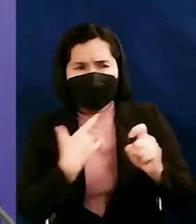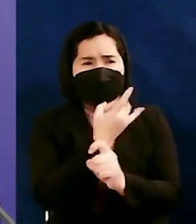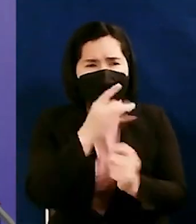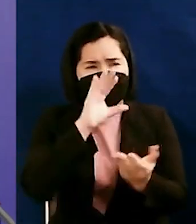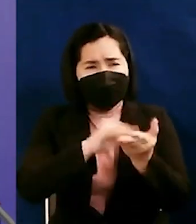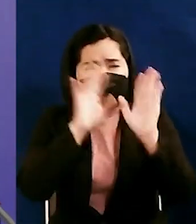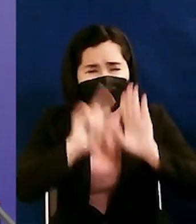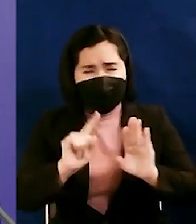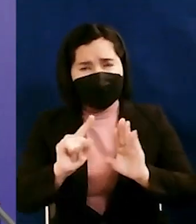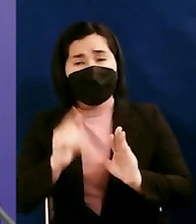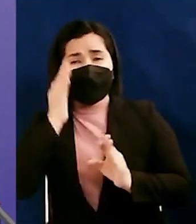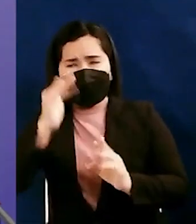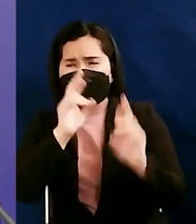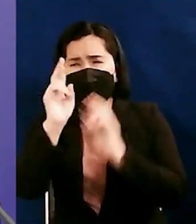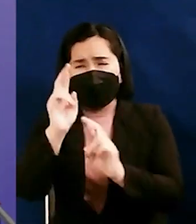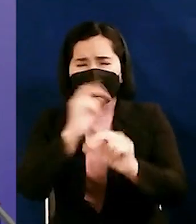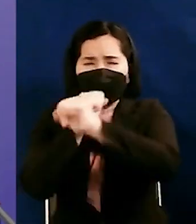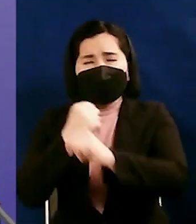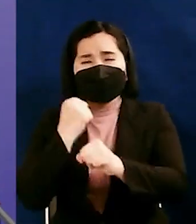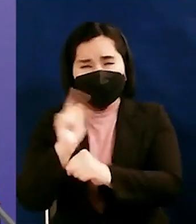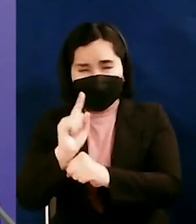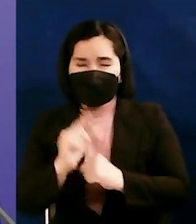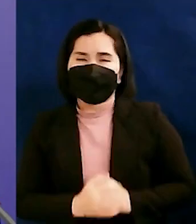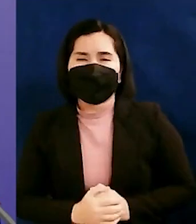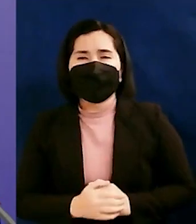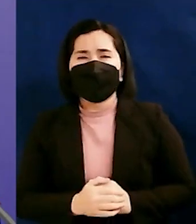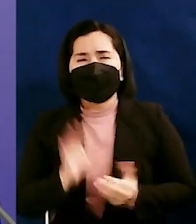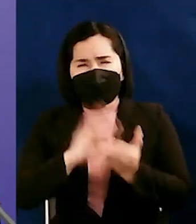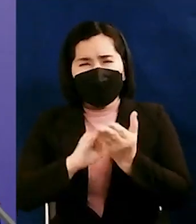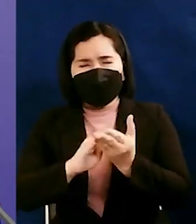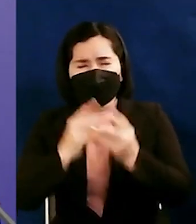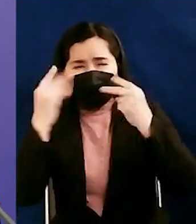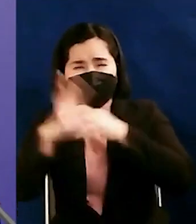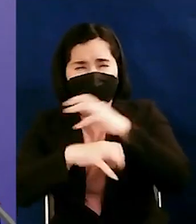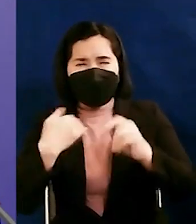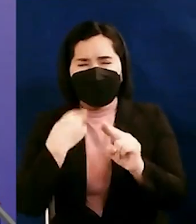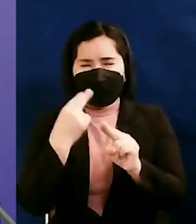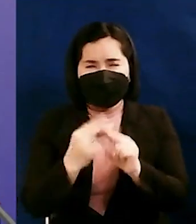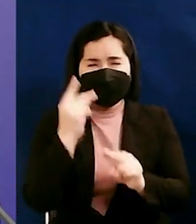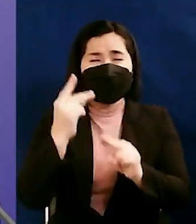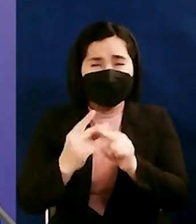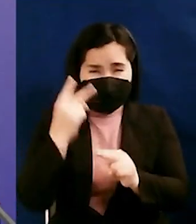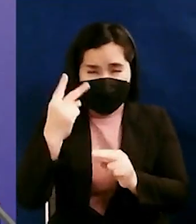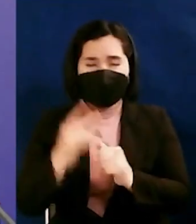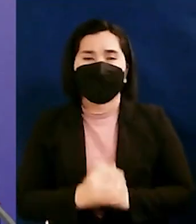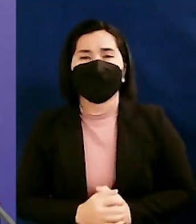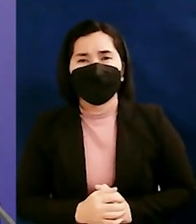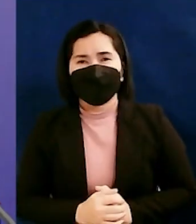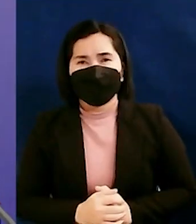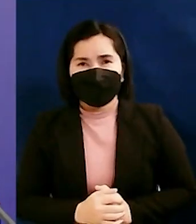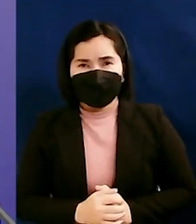ข้อมูลที่ถูกแฮ็กไปเนี่ยจะเป็นเรื่องของชื่อนามสกุลนะครับบางไฟล์ที่ผมเรียนให้ทราบนะครับอย่